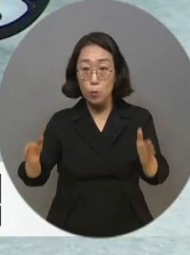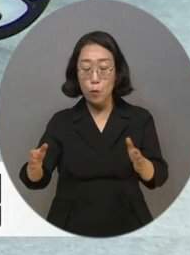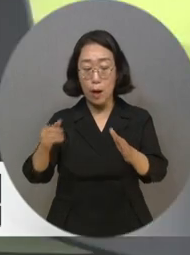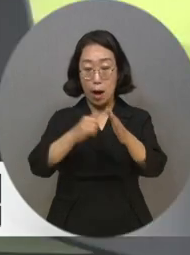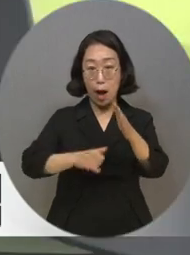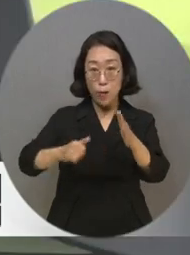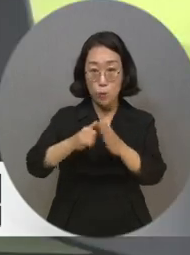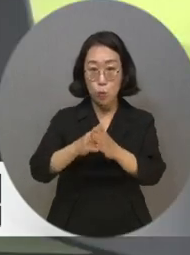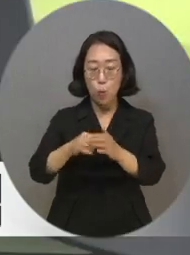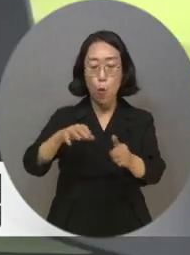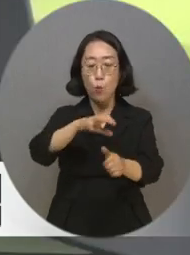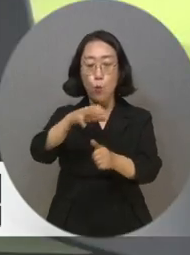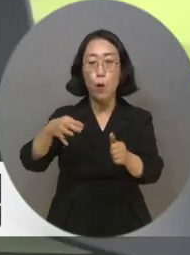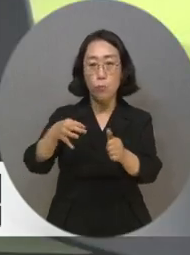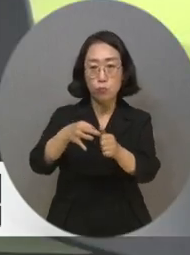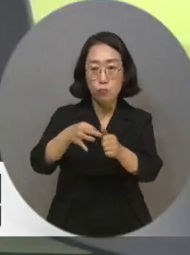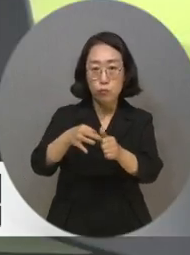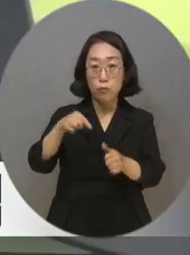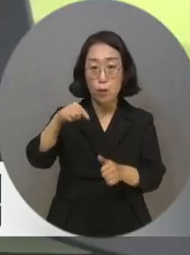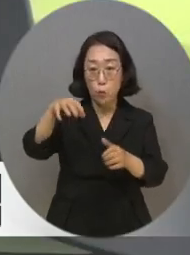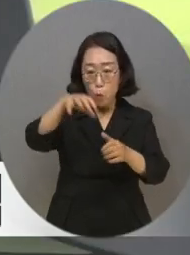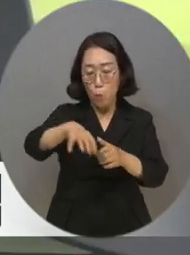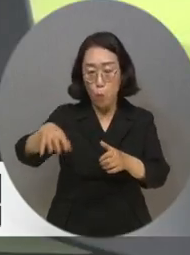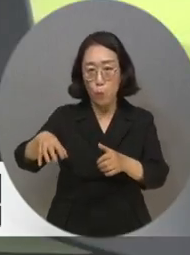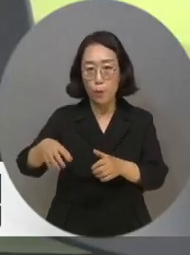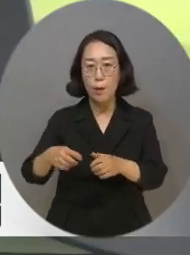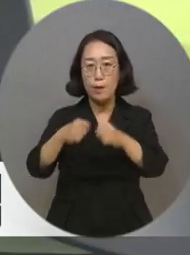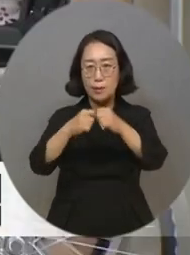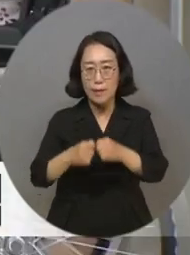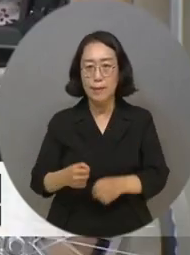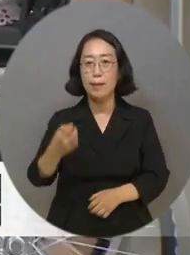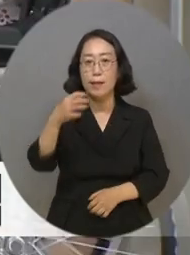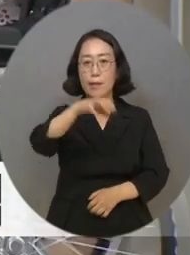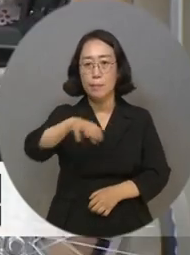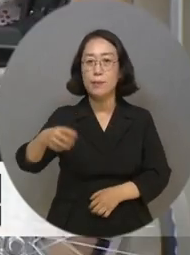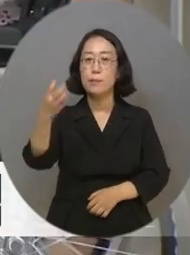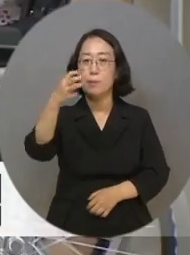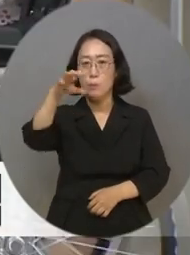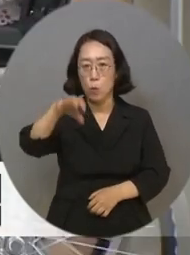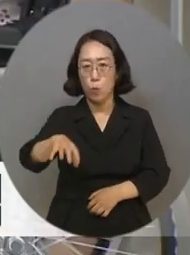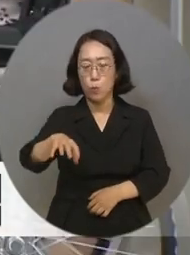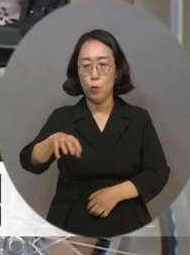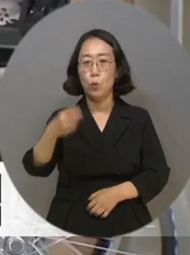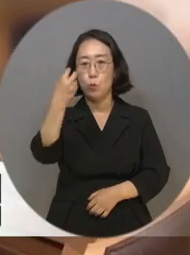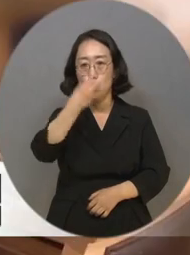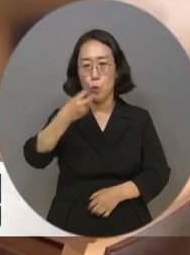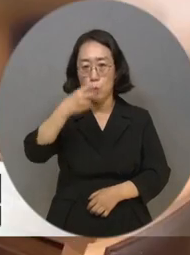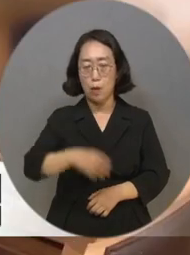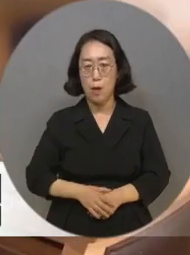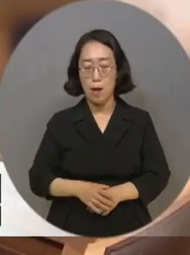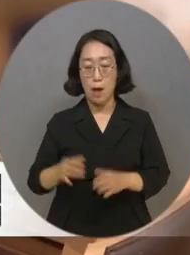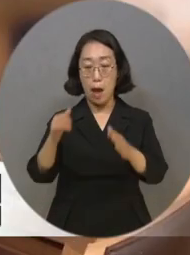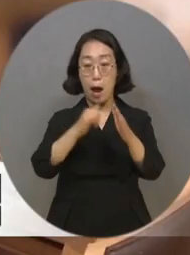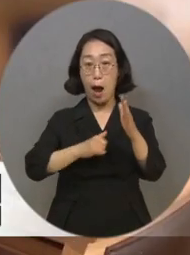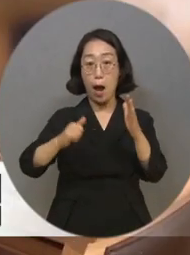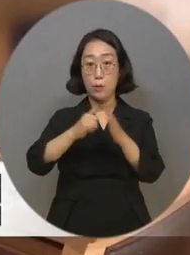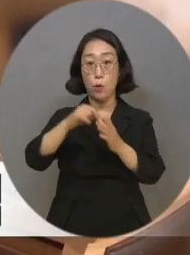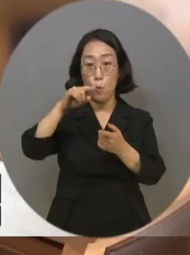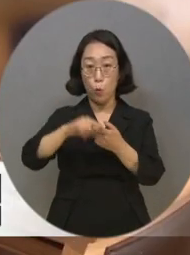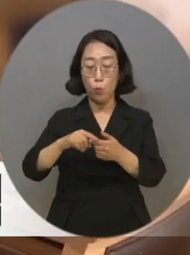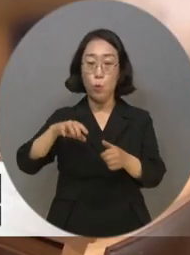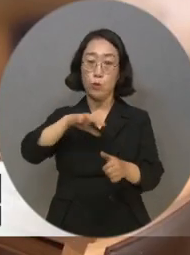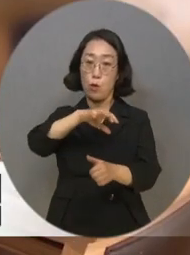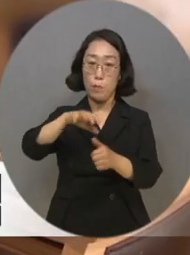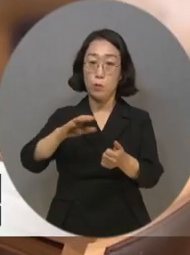가족 요양 비율이 높은 재가급여기관 30개소를 조사할 계획입니다. 서비스 대상자가 가정에서 요양 서비스를 받을